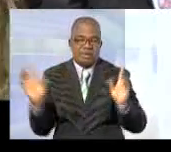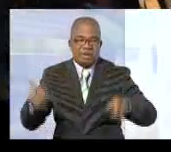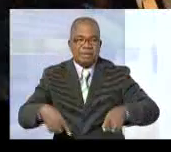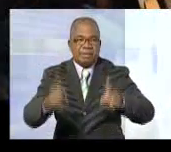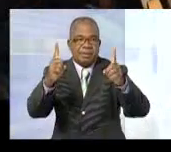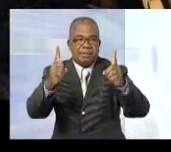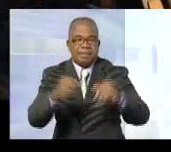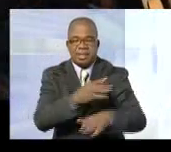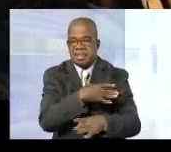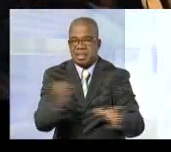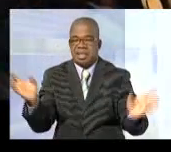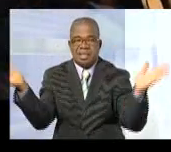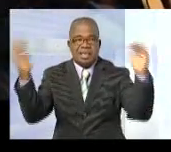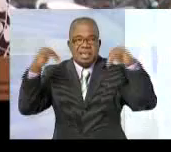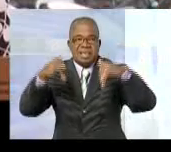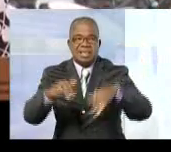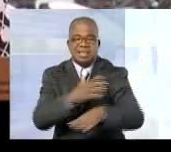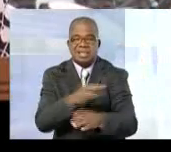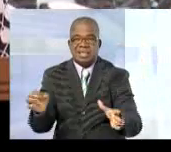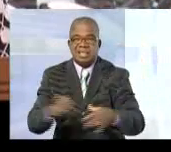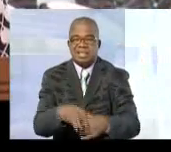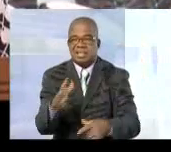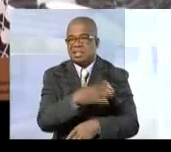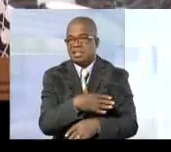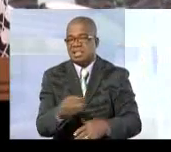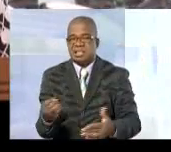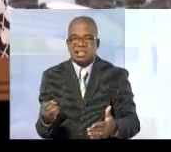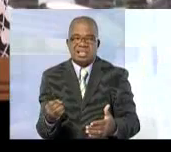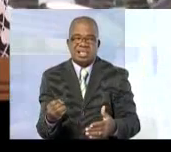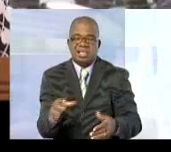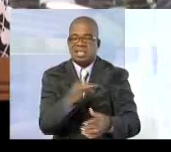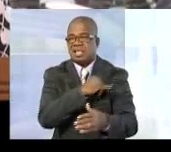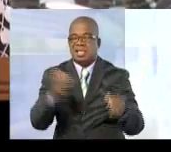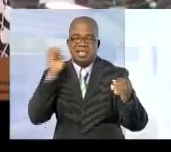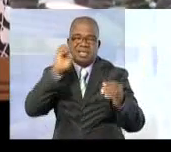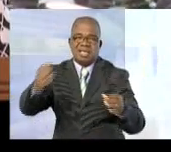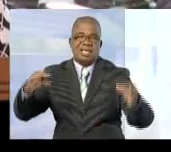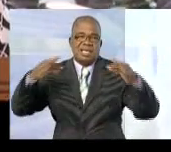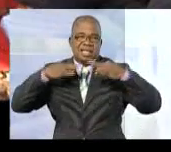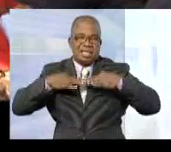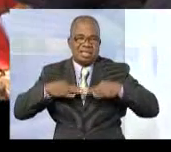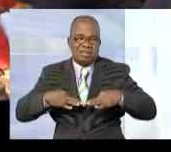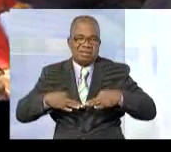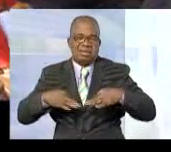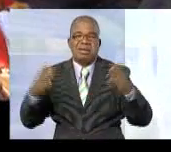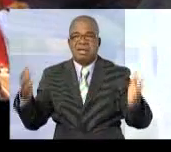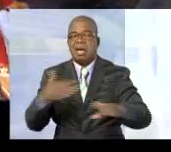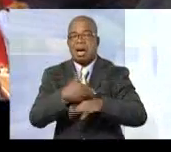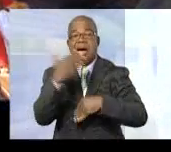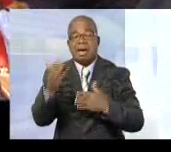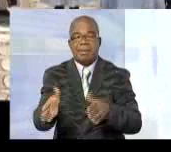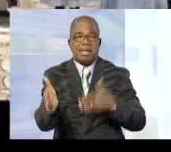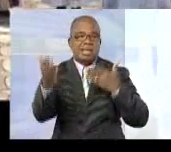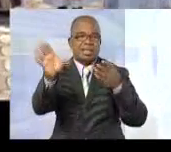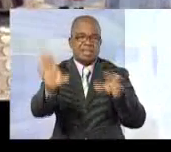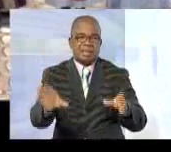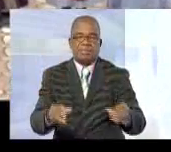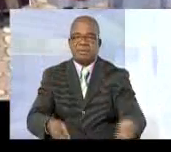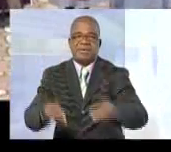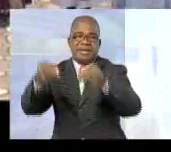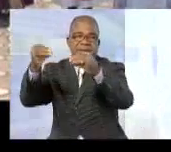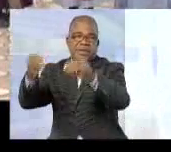et pour ses qualités humaines. Et l'a élevé au nom de la République et à titre posthume à un rang de